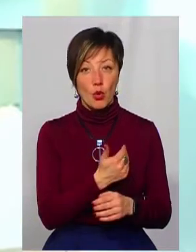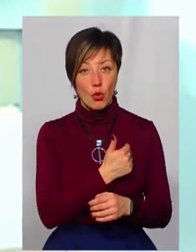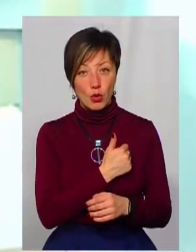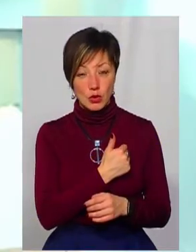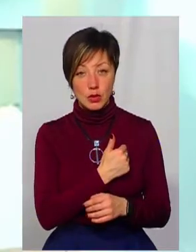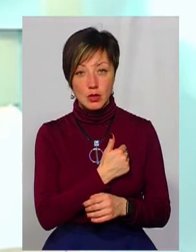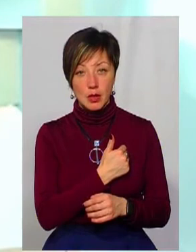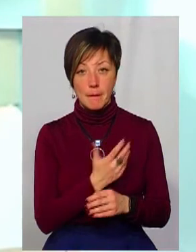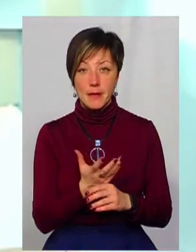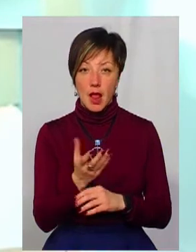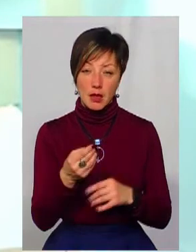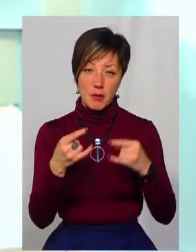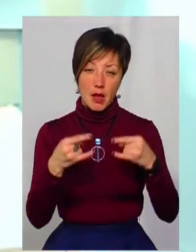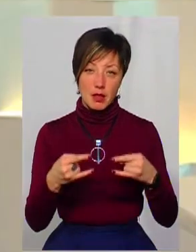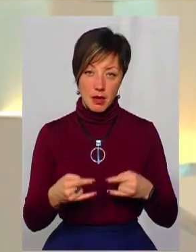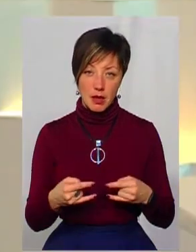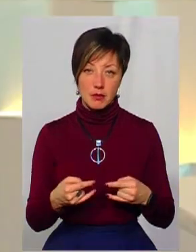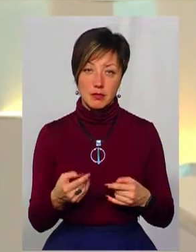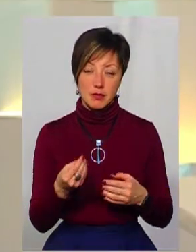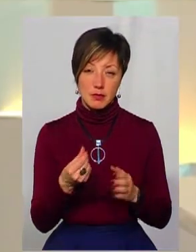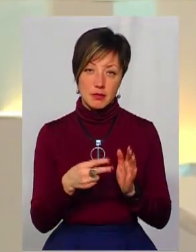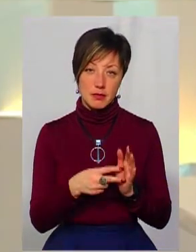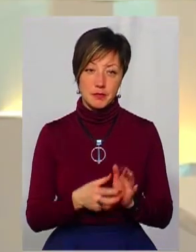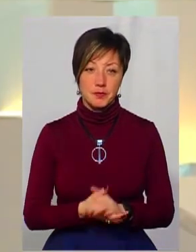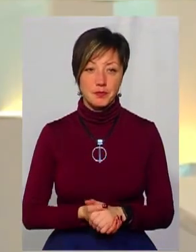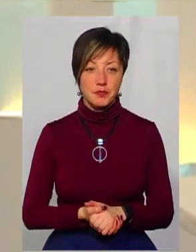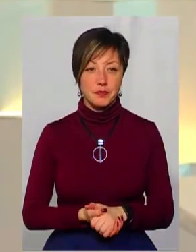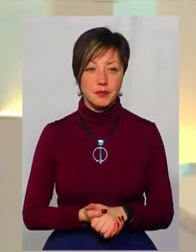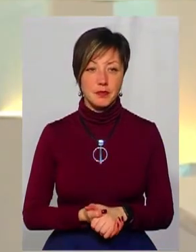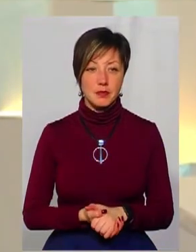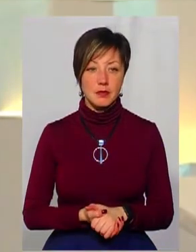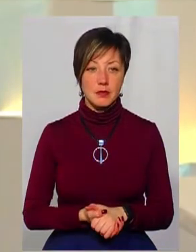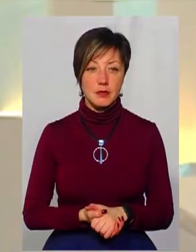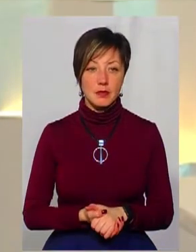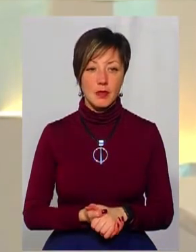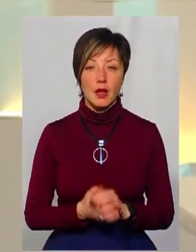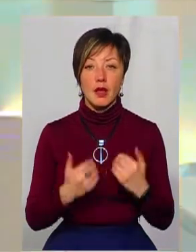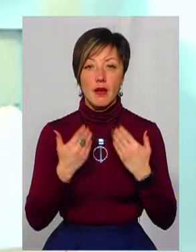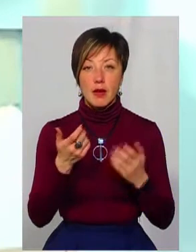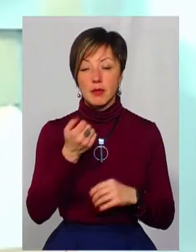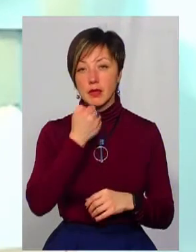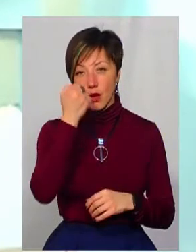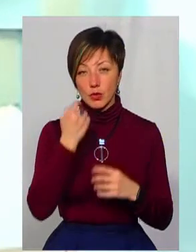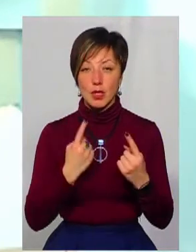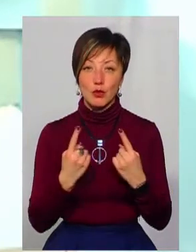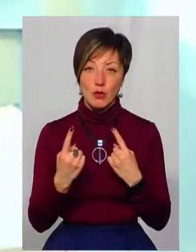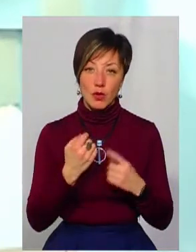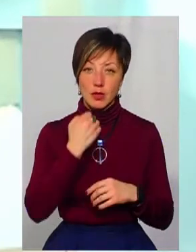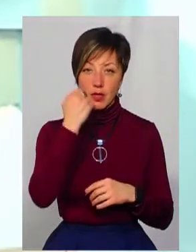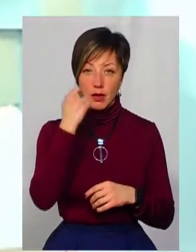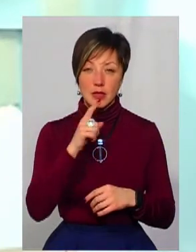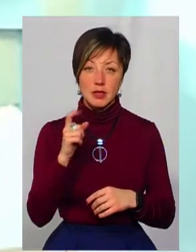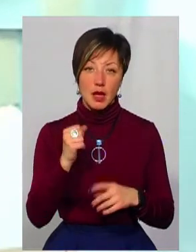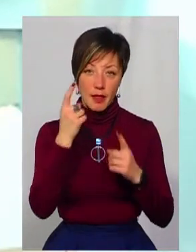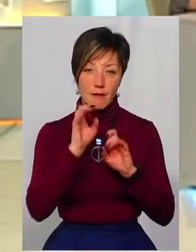хто користуватися платними каналами, сплативши абонплату. Я вам дякую за розмову, дякую